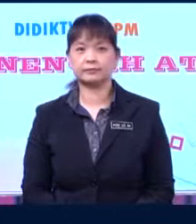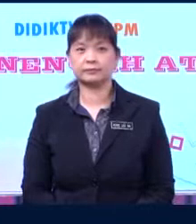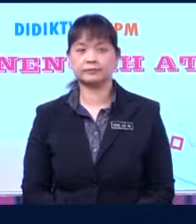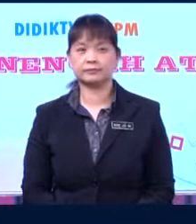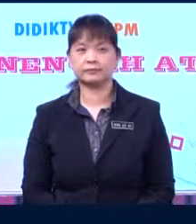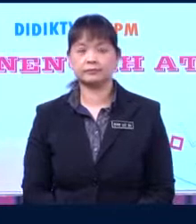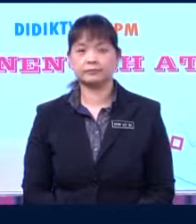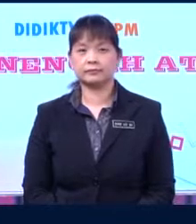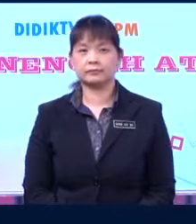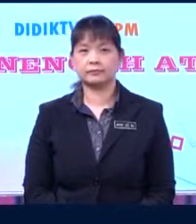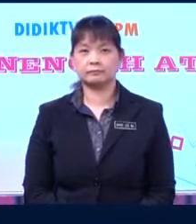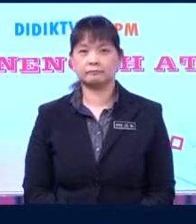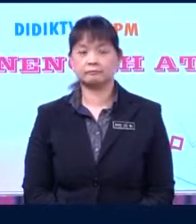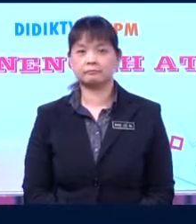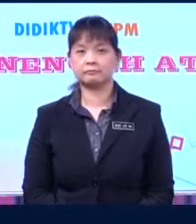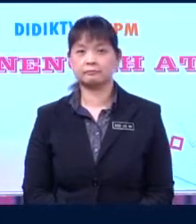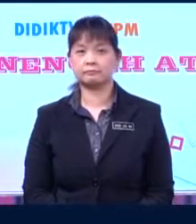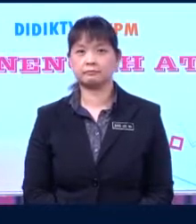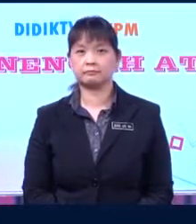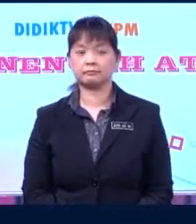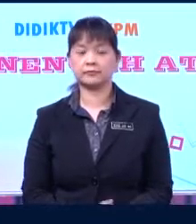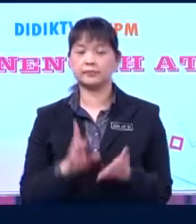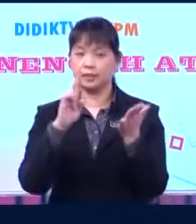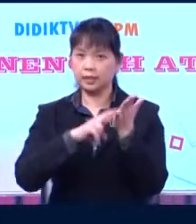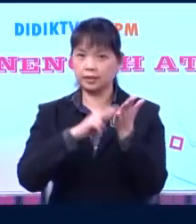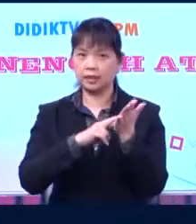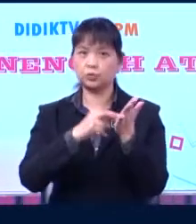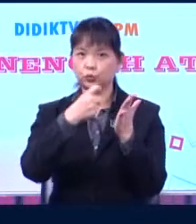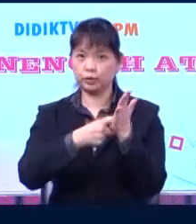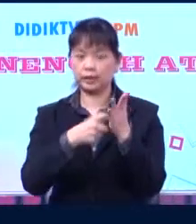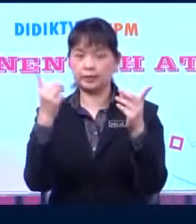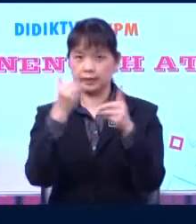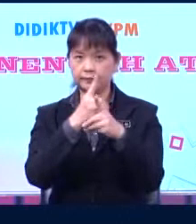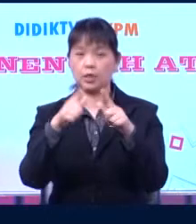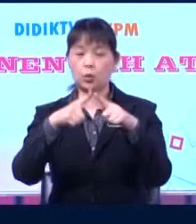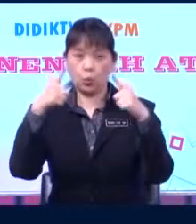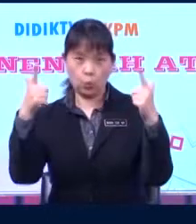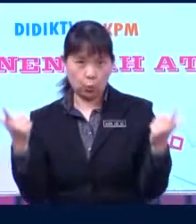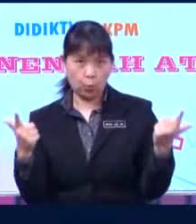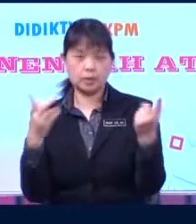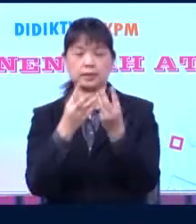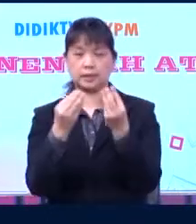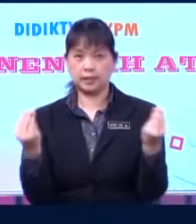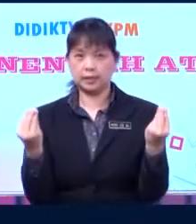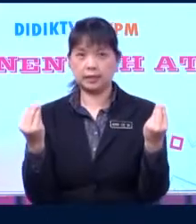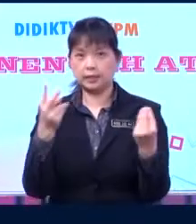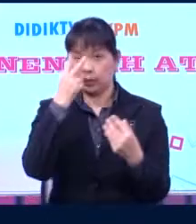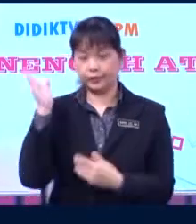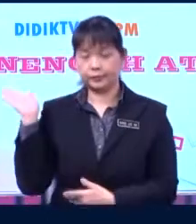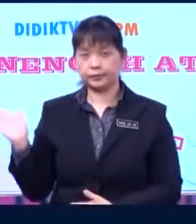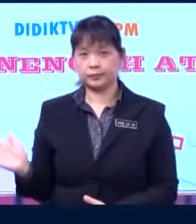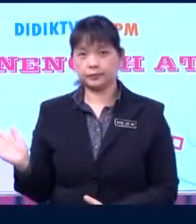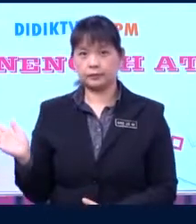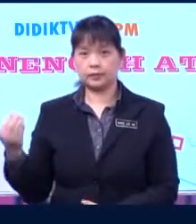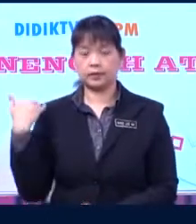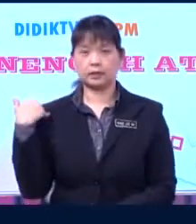kada Cukai jarak dengan luas tanah yang diadu pakai contoh pun saat dia ada sebuah rumah yang